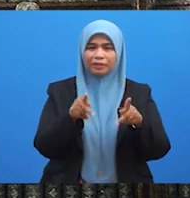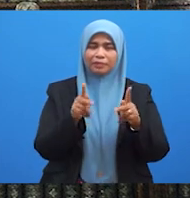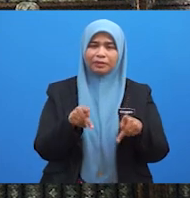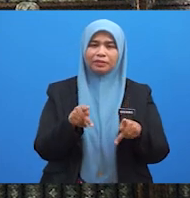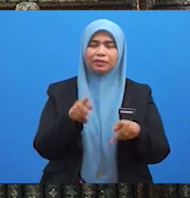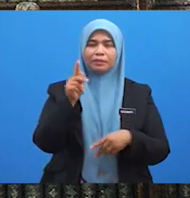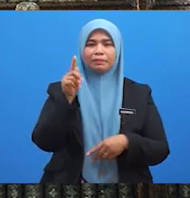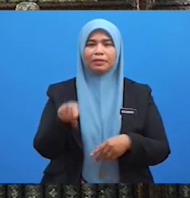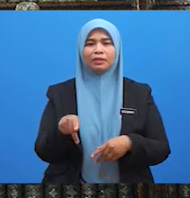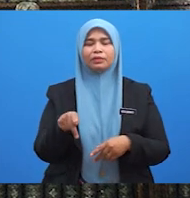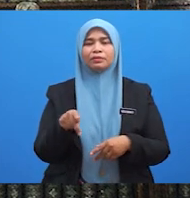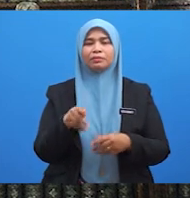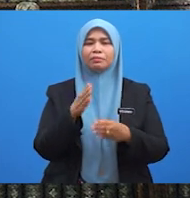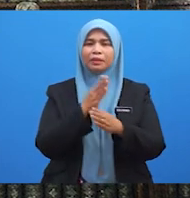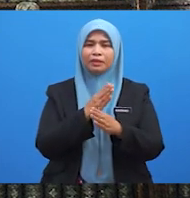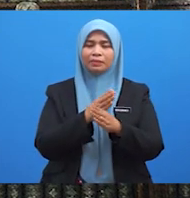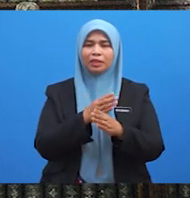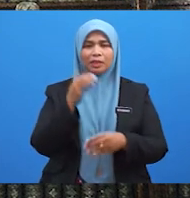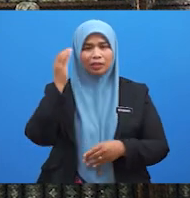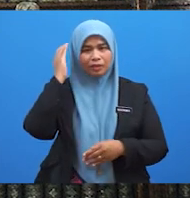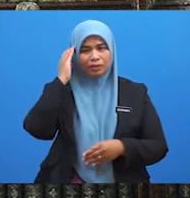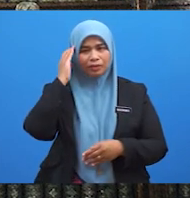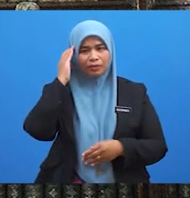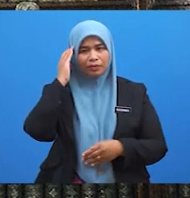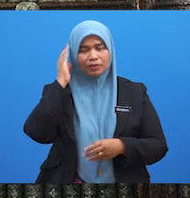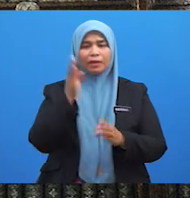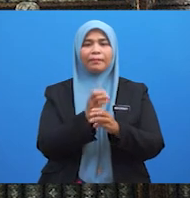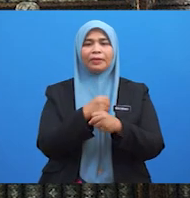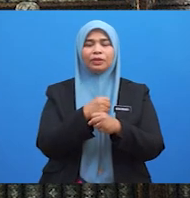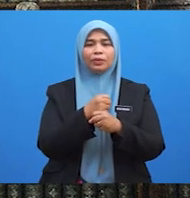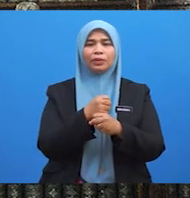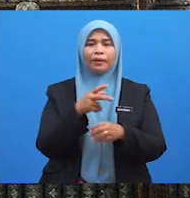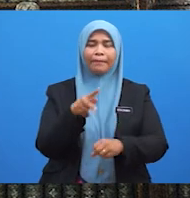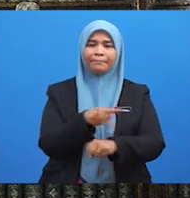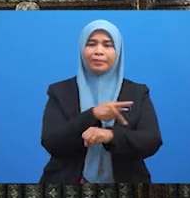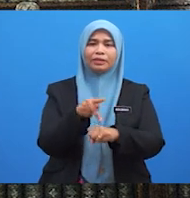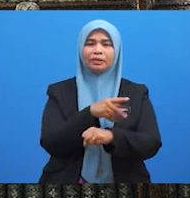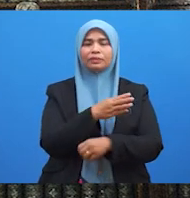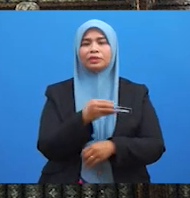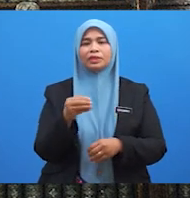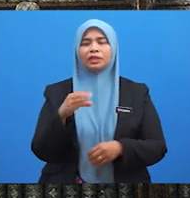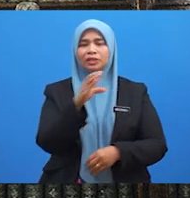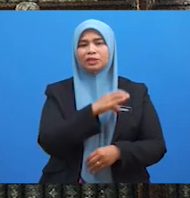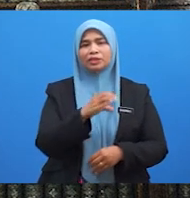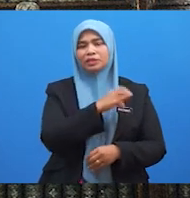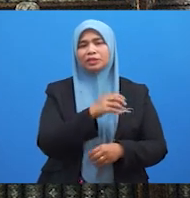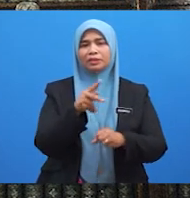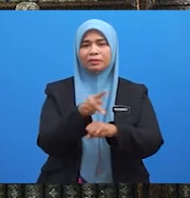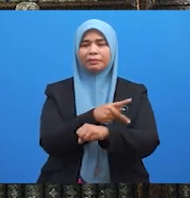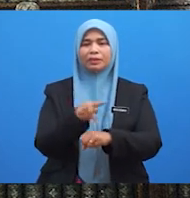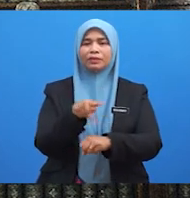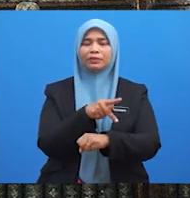pelajar-pelajar perlu benar-benar mengetahui bentuk pantun dan ciri-ciri pantun.